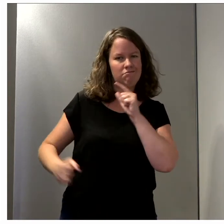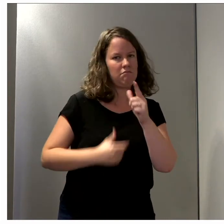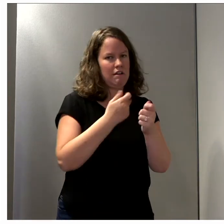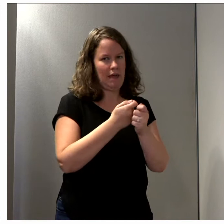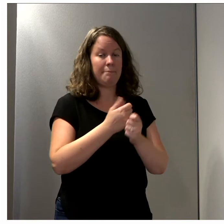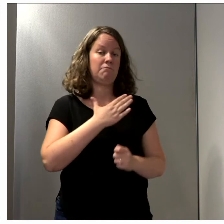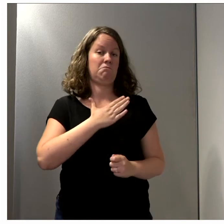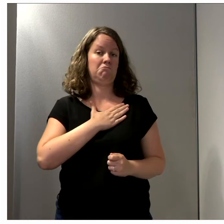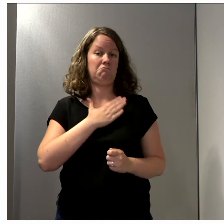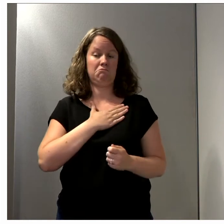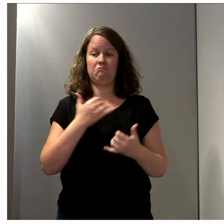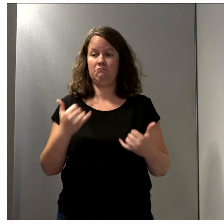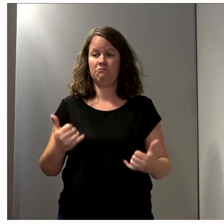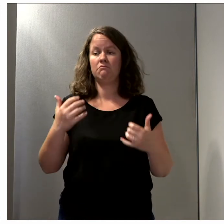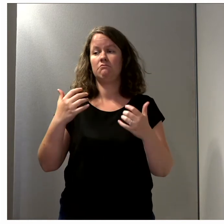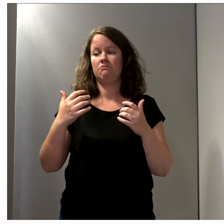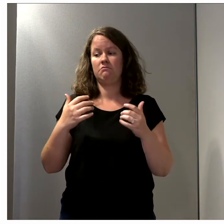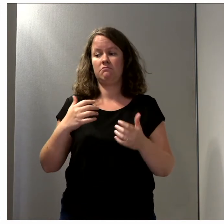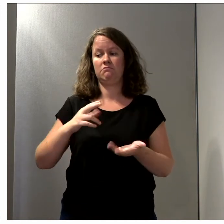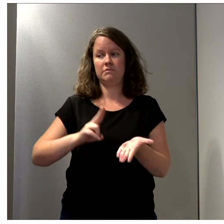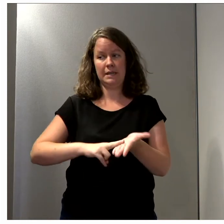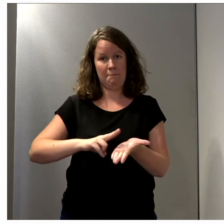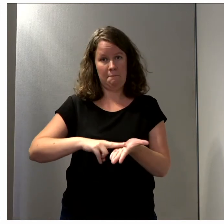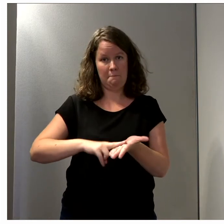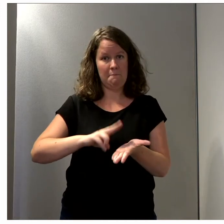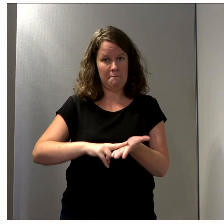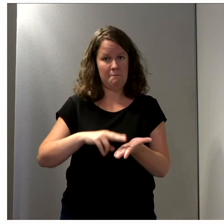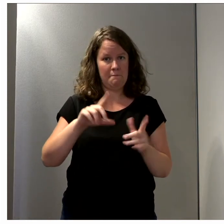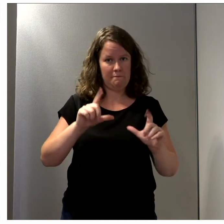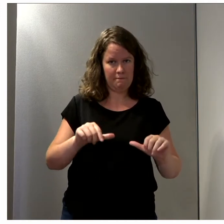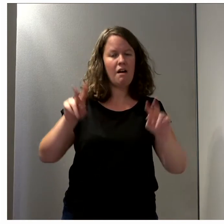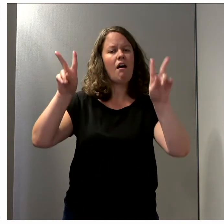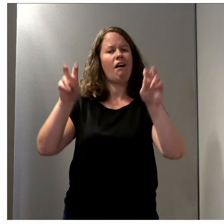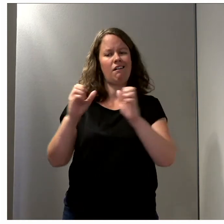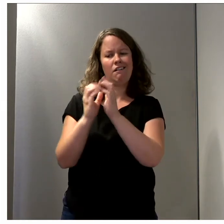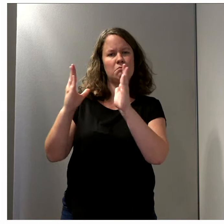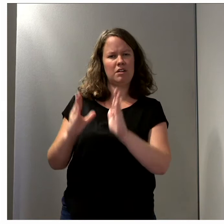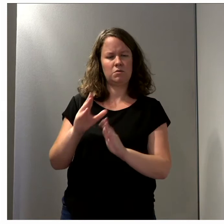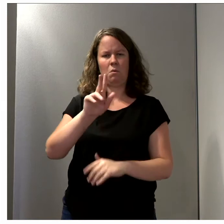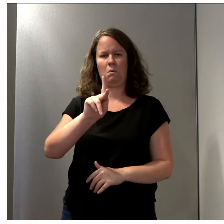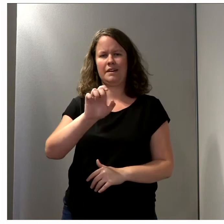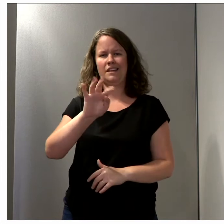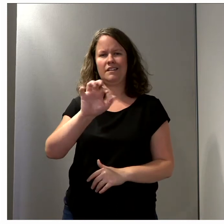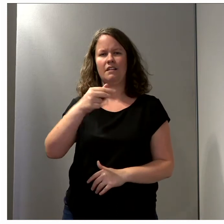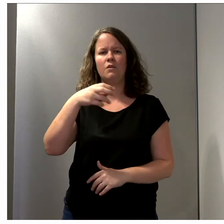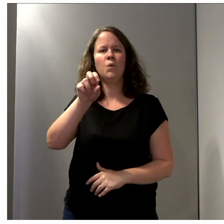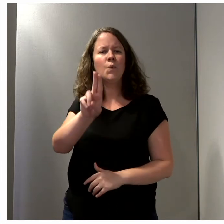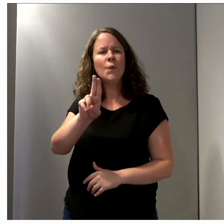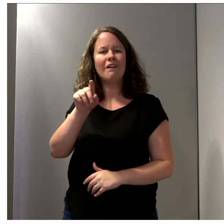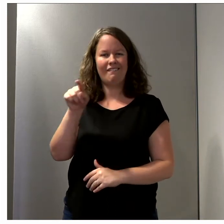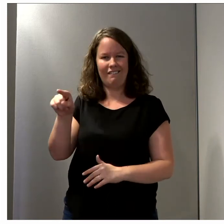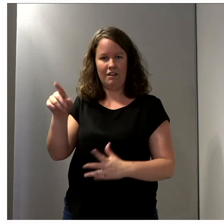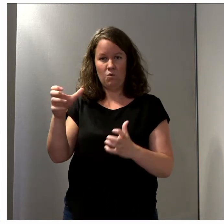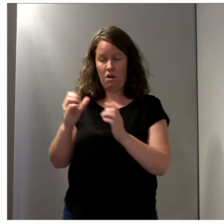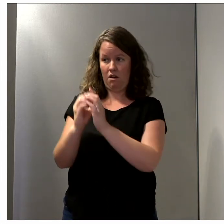chez nous, à Nîmes, comme dans d'autres villes probablement, il existe un lieu qui s'appelle la Maison Quétanou, dont l'objectif est de favoriser le maintien à